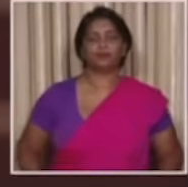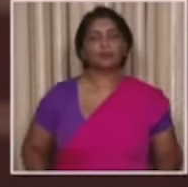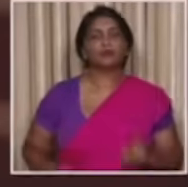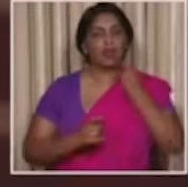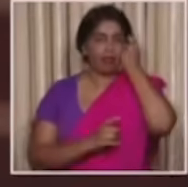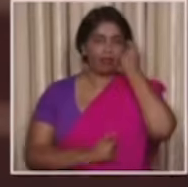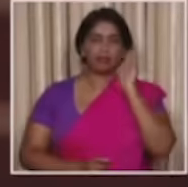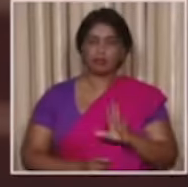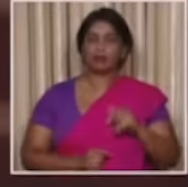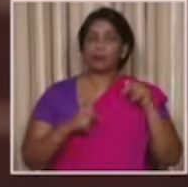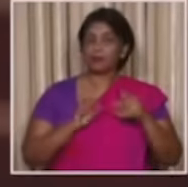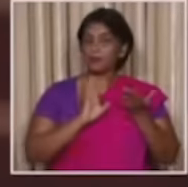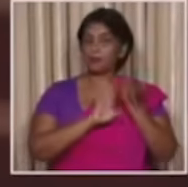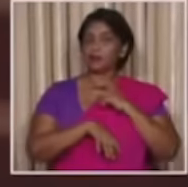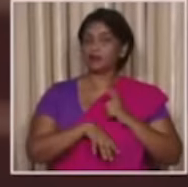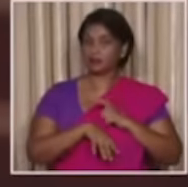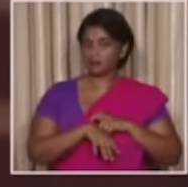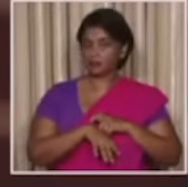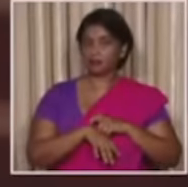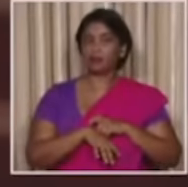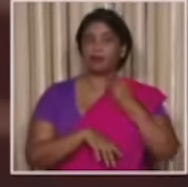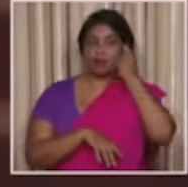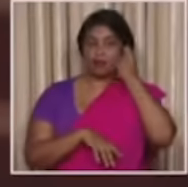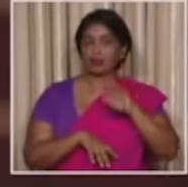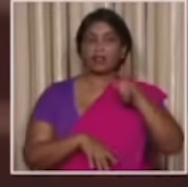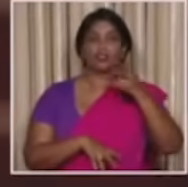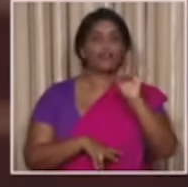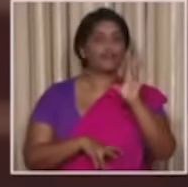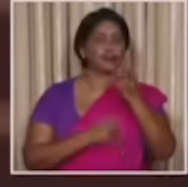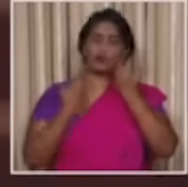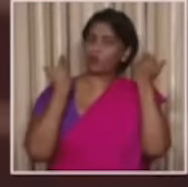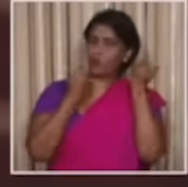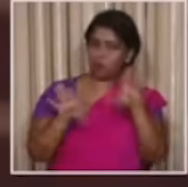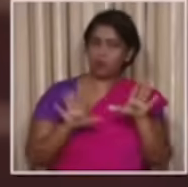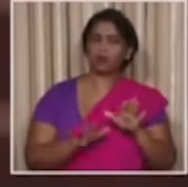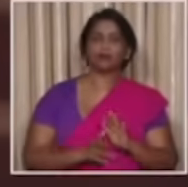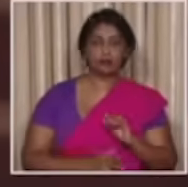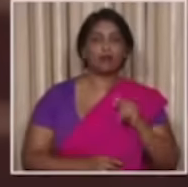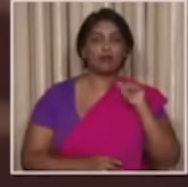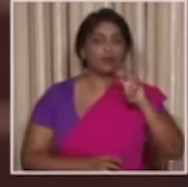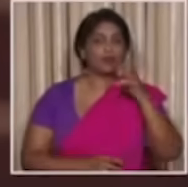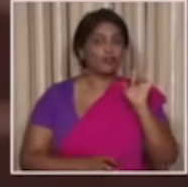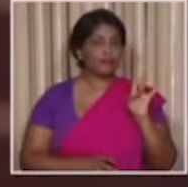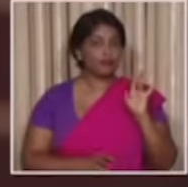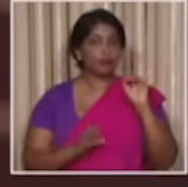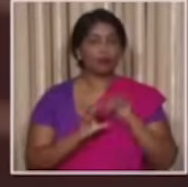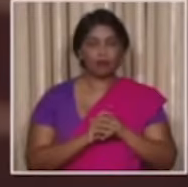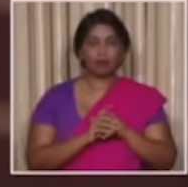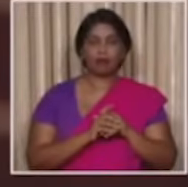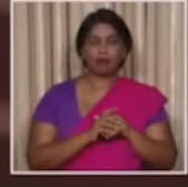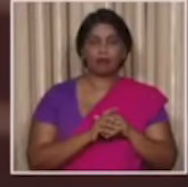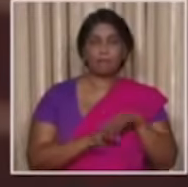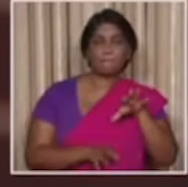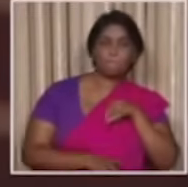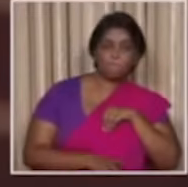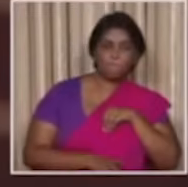කතාවක් තිබුණා. දැන් පෞගිය කාලේ අර මතයක් හැදුවා 225 එපා කියලා. හැබැයි 225 තුල තව කාණ්ඩයක